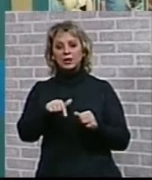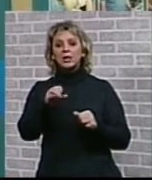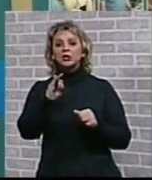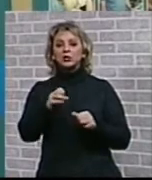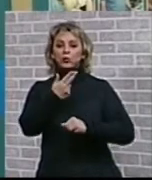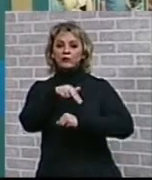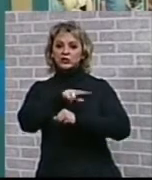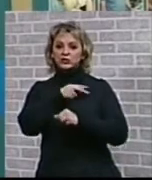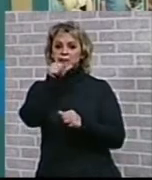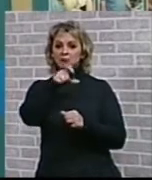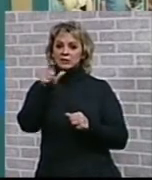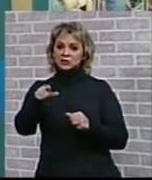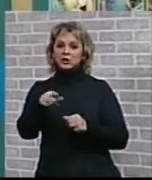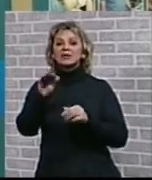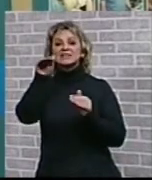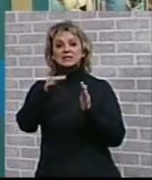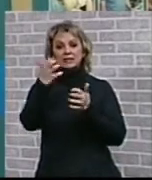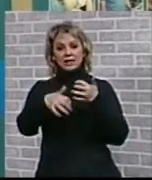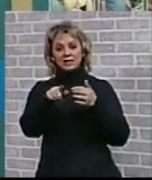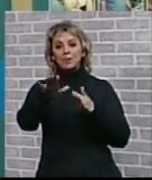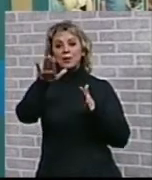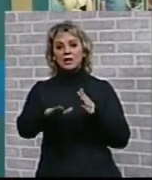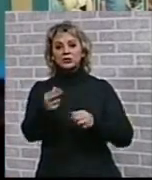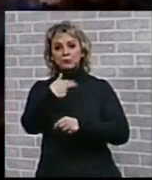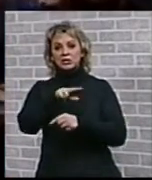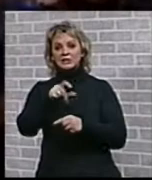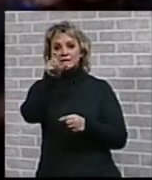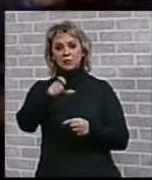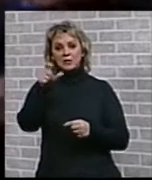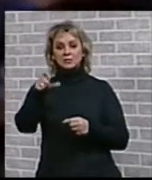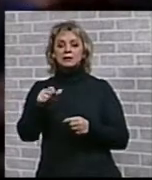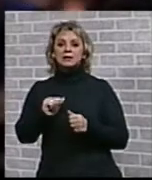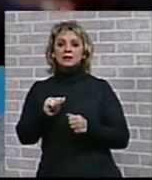у врачебного персонала, и у среднего, и у младшего медицинского персонала.